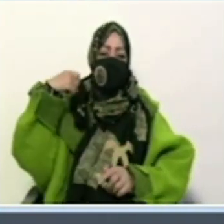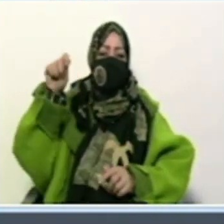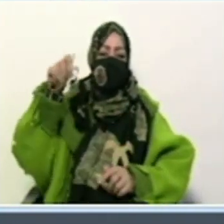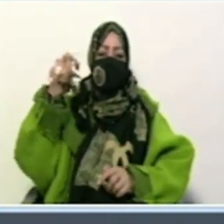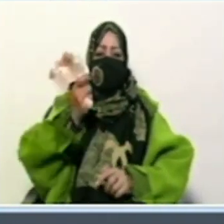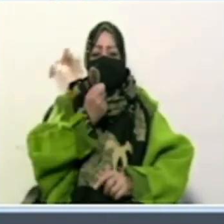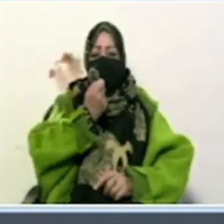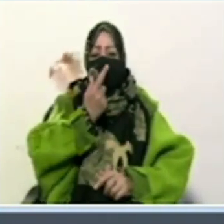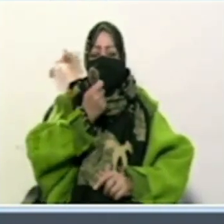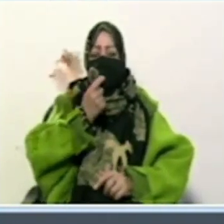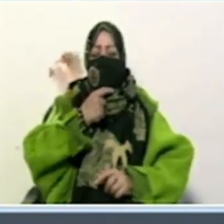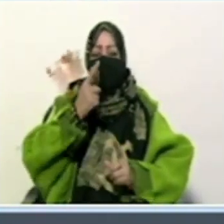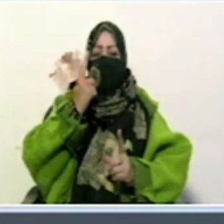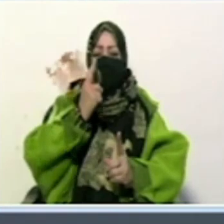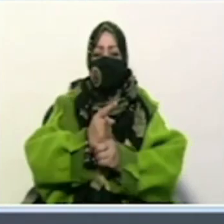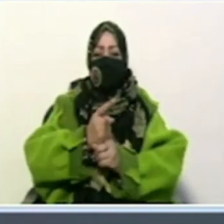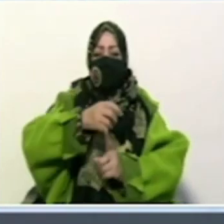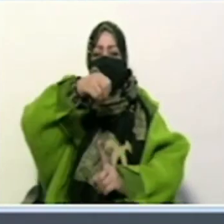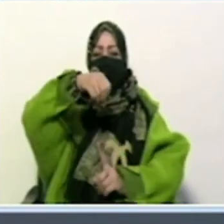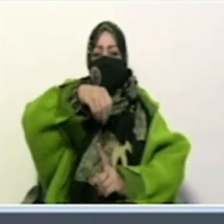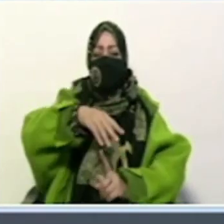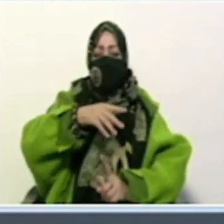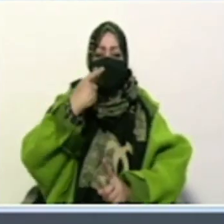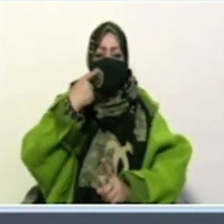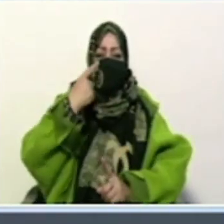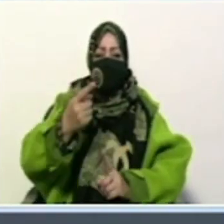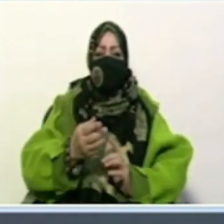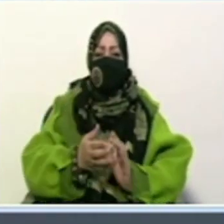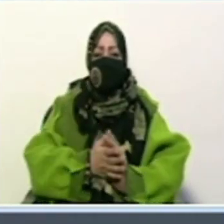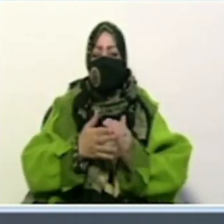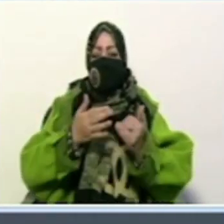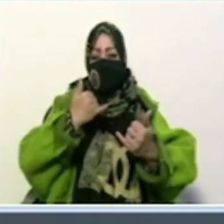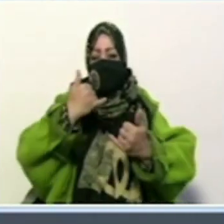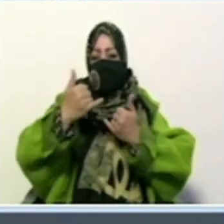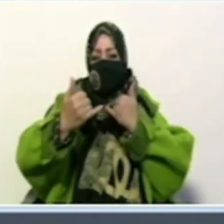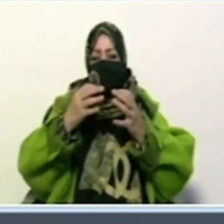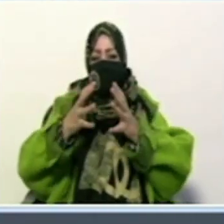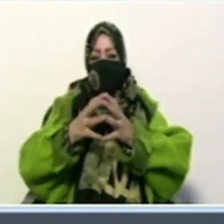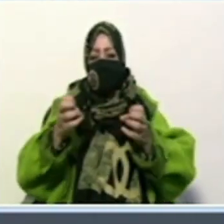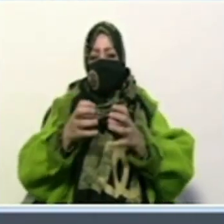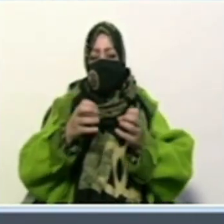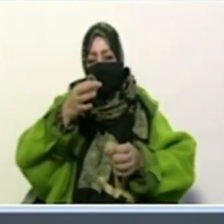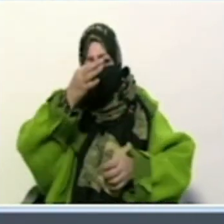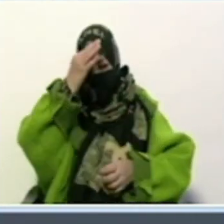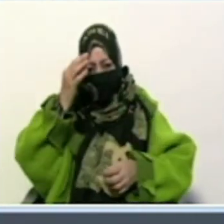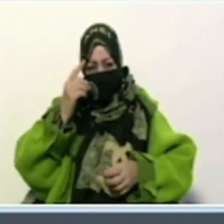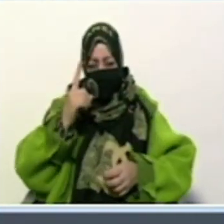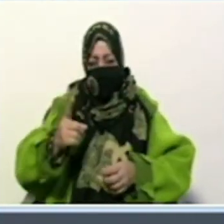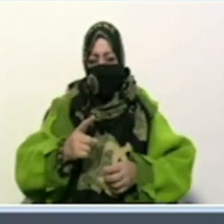وذلك بتواصلكم معنا عبر أرقام البرنامج الظاهرة على الشاشة